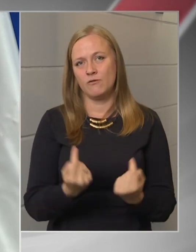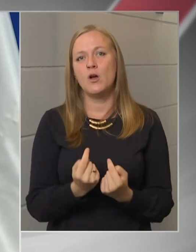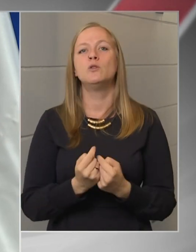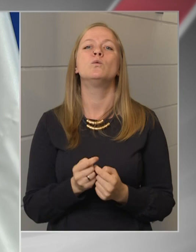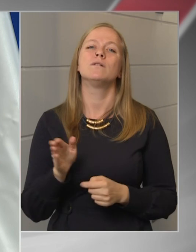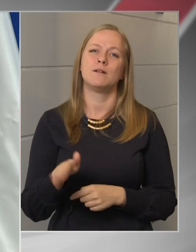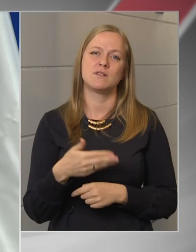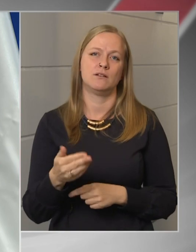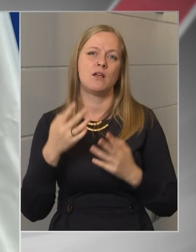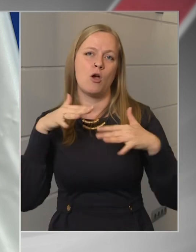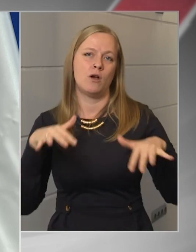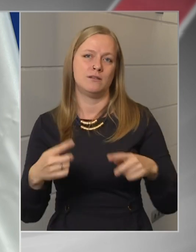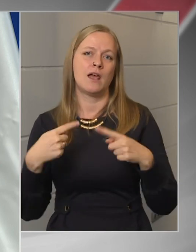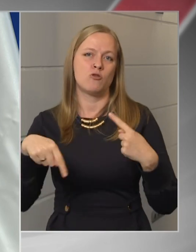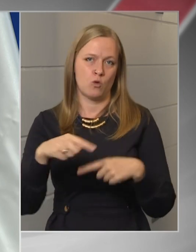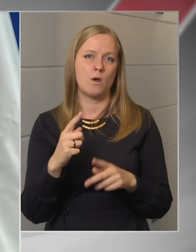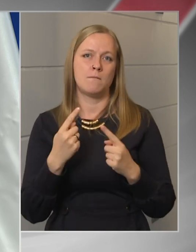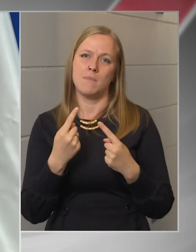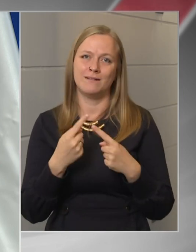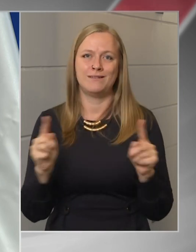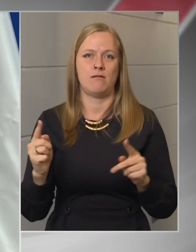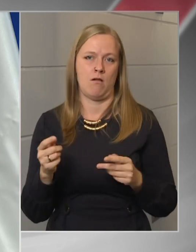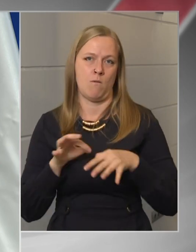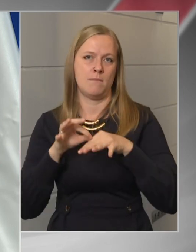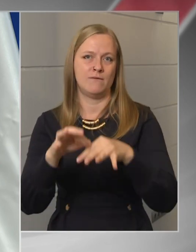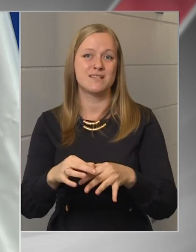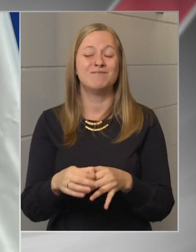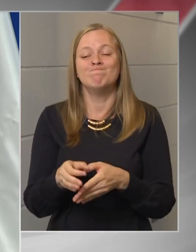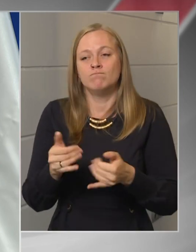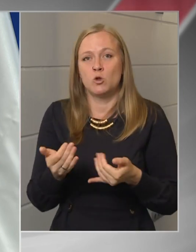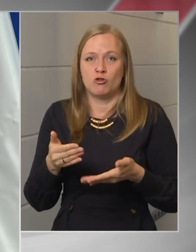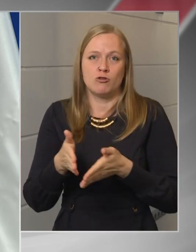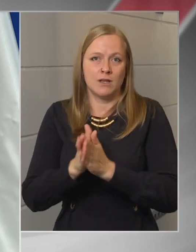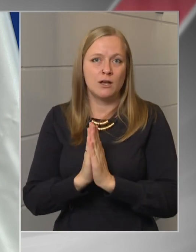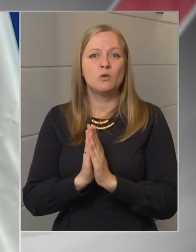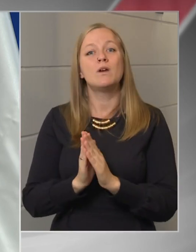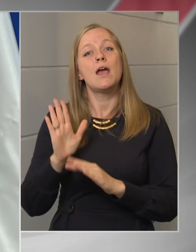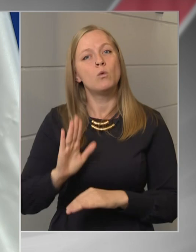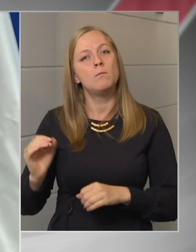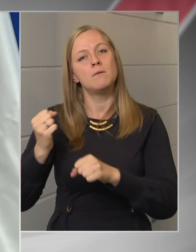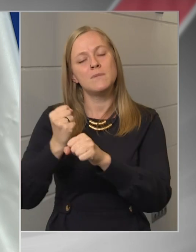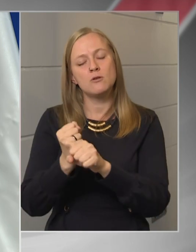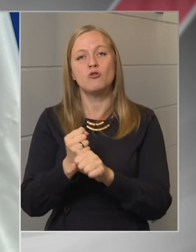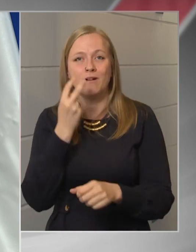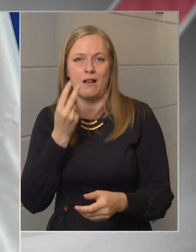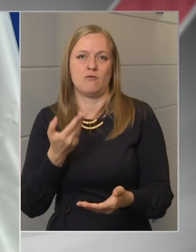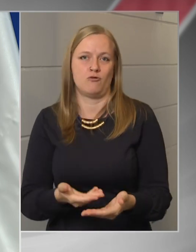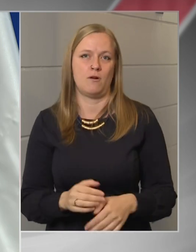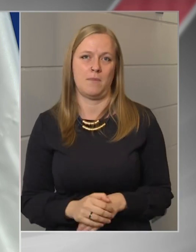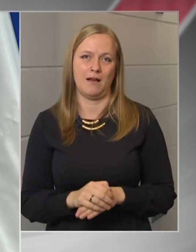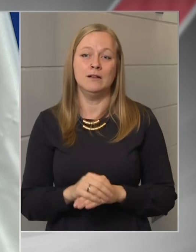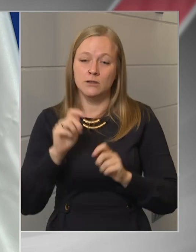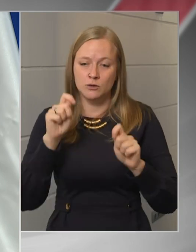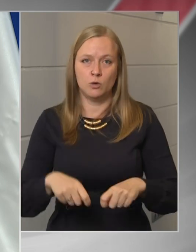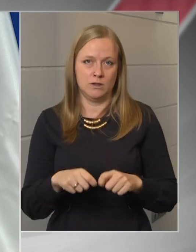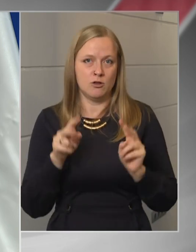intézkedéseket bevezetni. Arra kérjük innen is az Európai Bizottságot, hogy lássa be ennek a döntésnek a racionalitását,